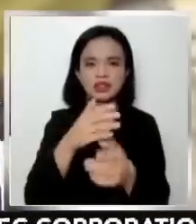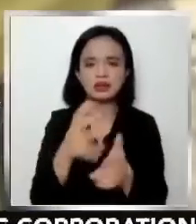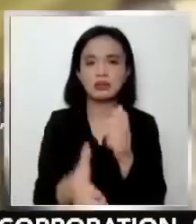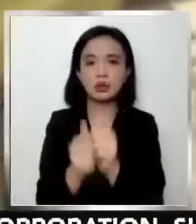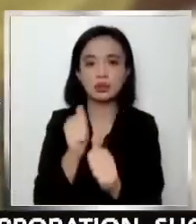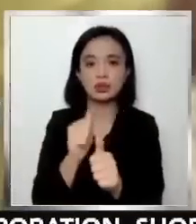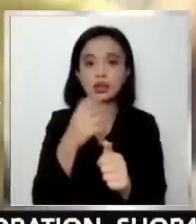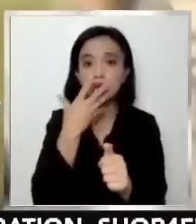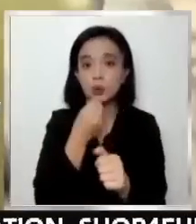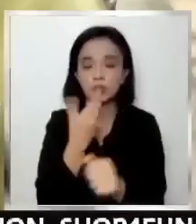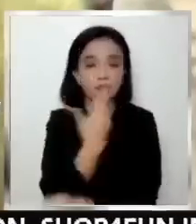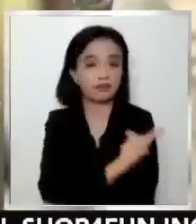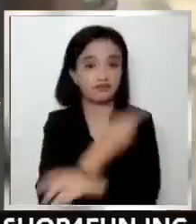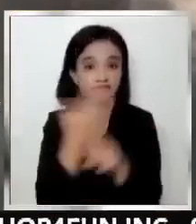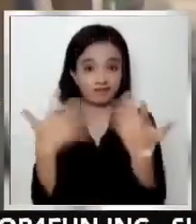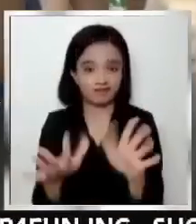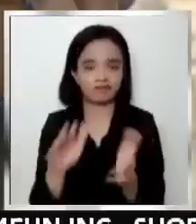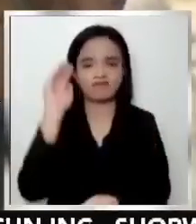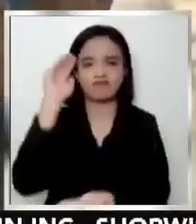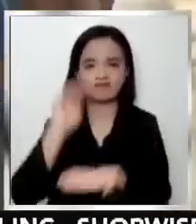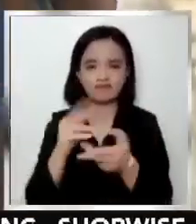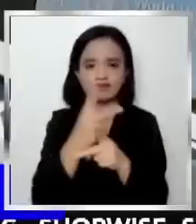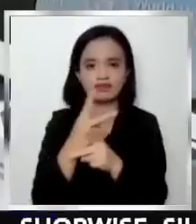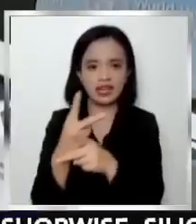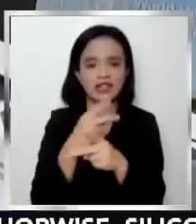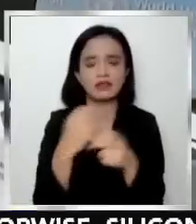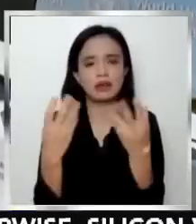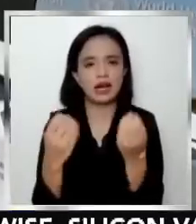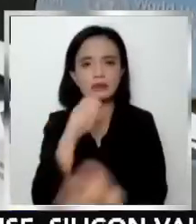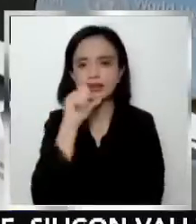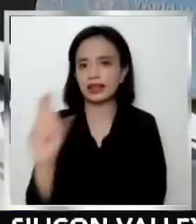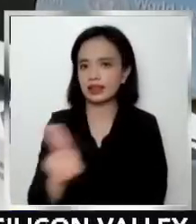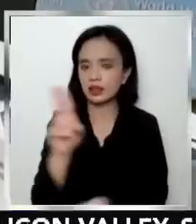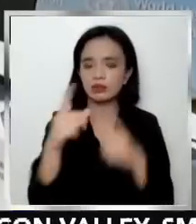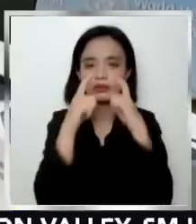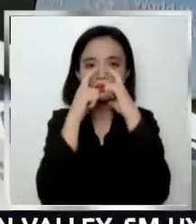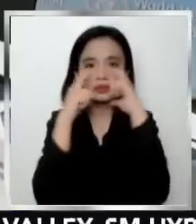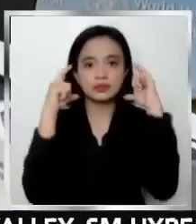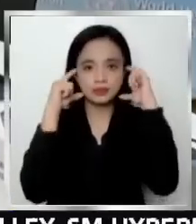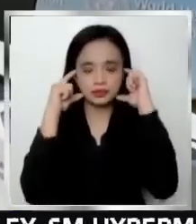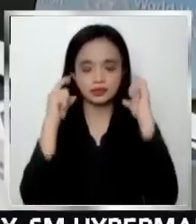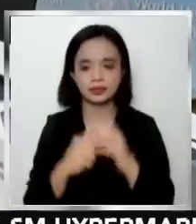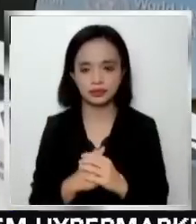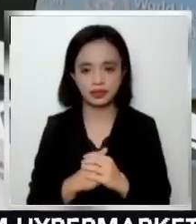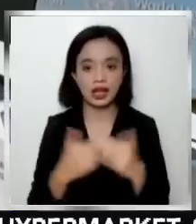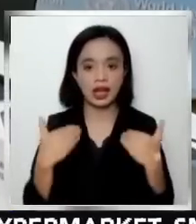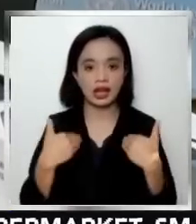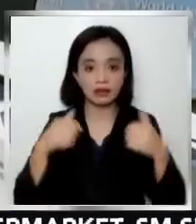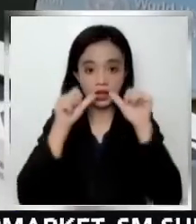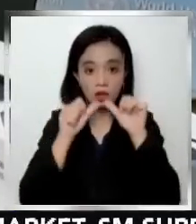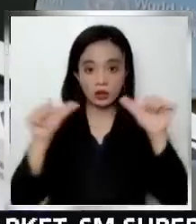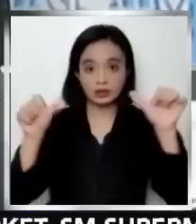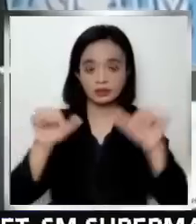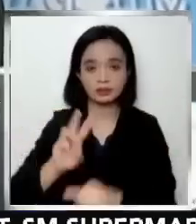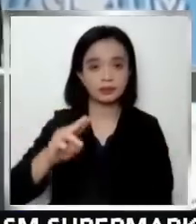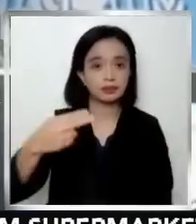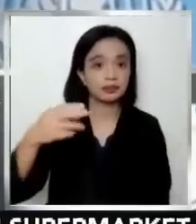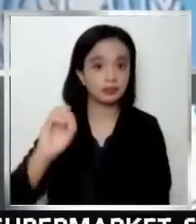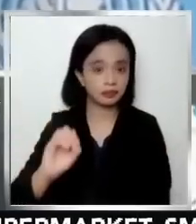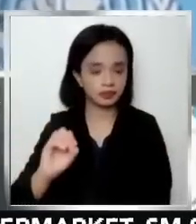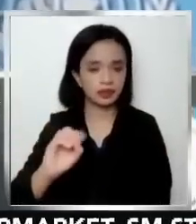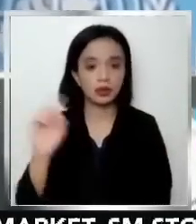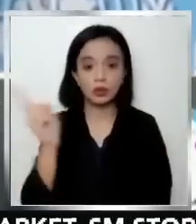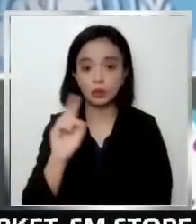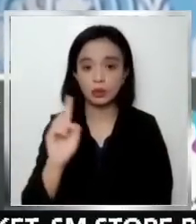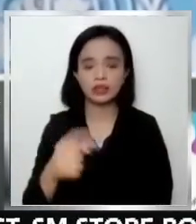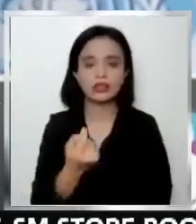ang pagdami ng mga hindi na nagsusuot ng face mask. Sa kabila niyan, may nauna ng anunsyo ang World Health Organization na nakatakda na nilang tanggalin